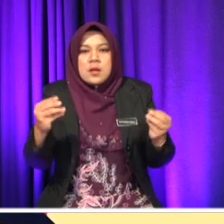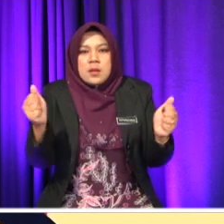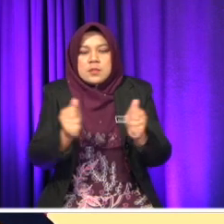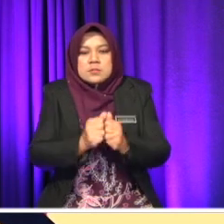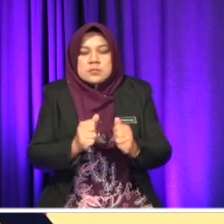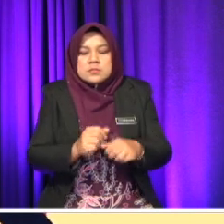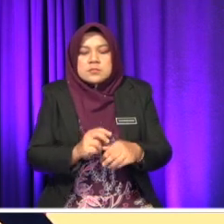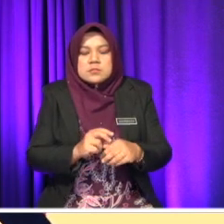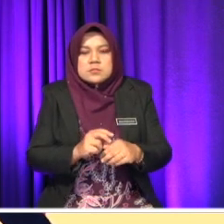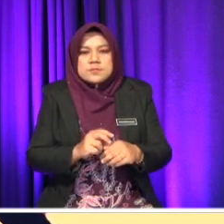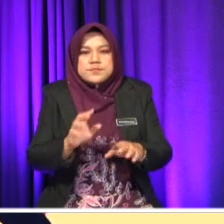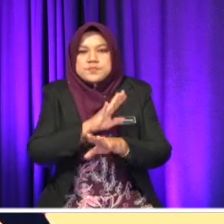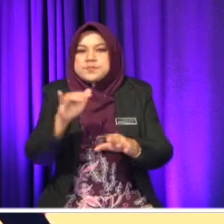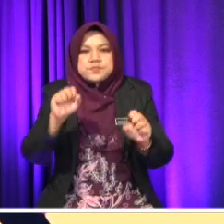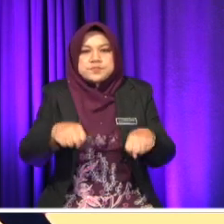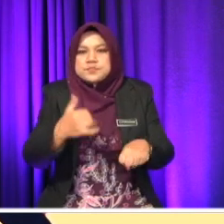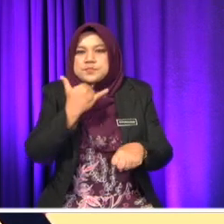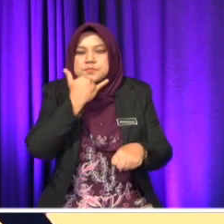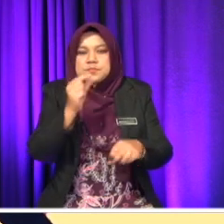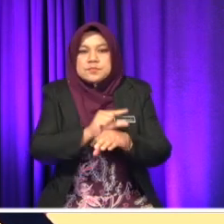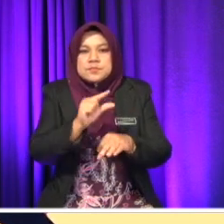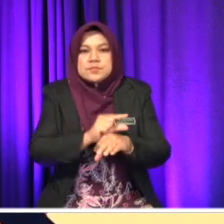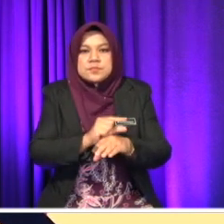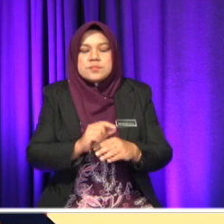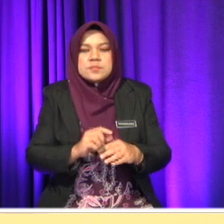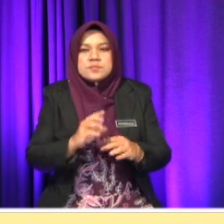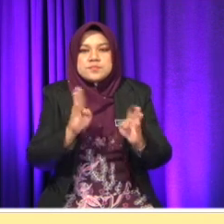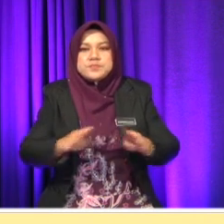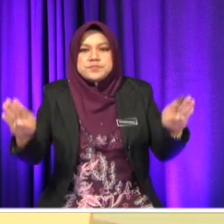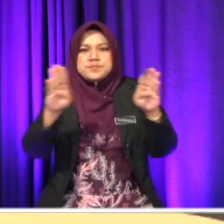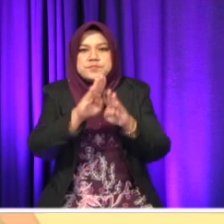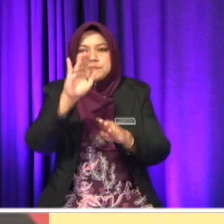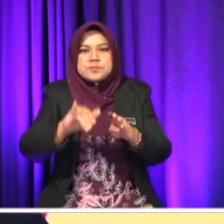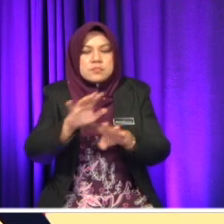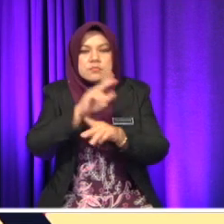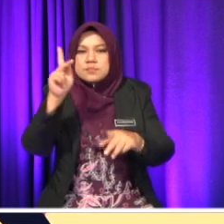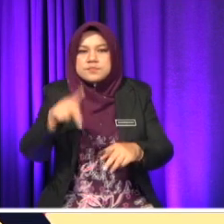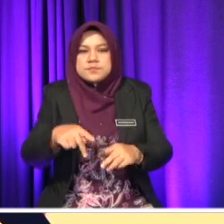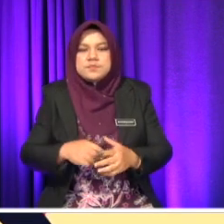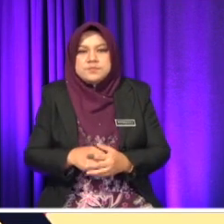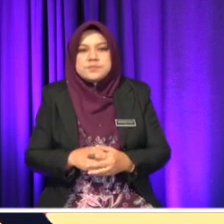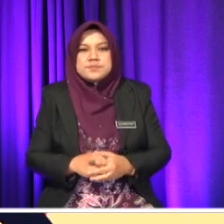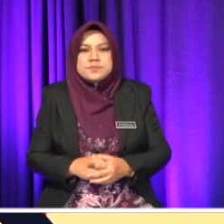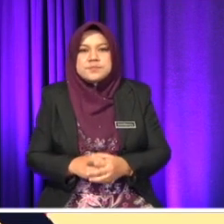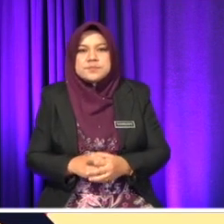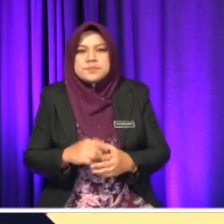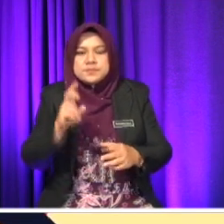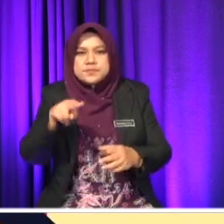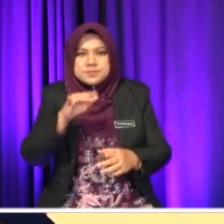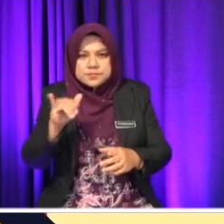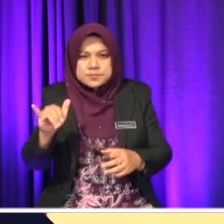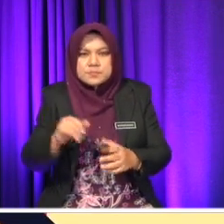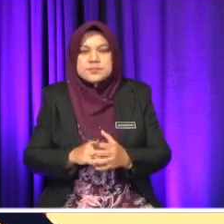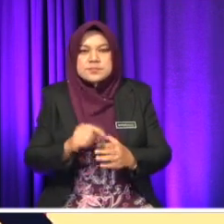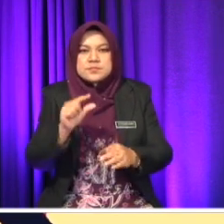menyalahgunakan media untuk tujuan penularan berita yang tidak pasti atau menimbulkan provokasi media seharusnya digunakan